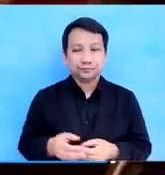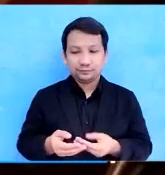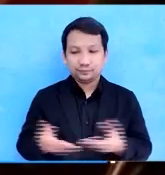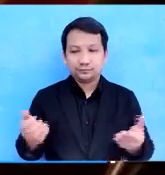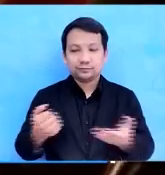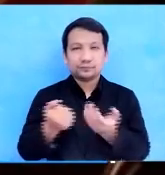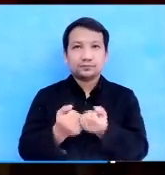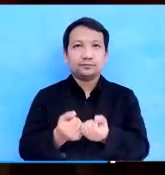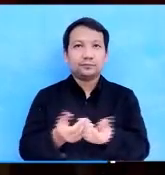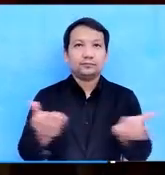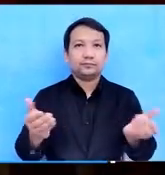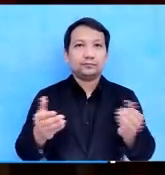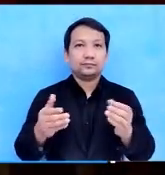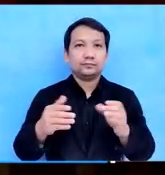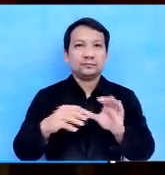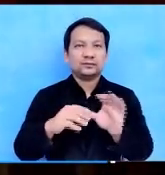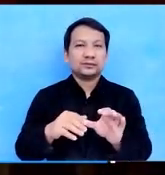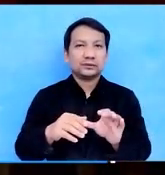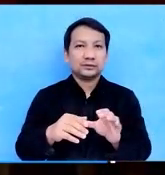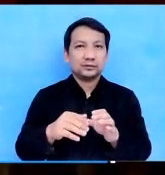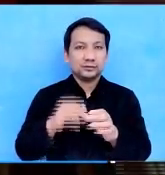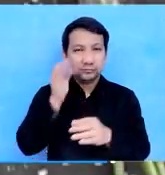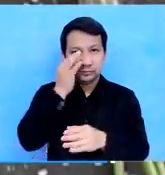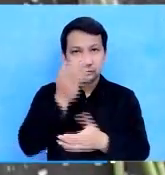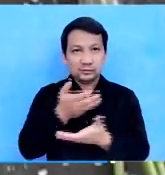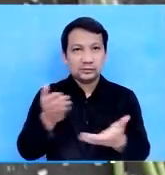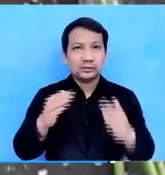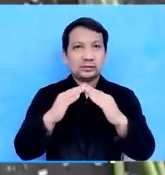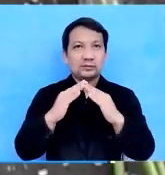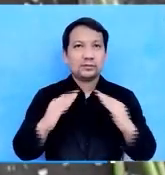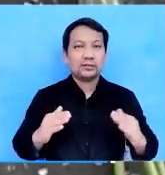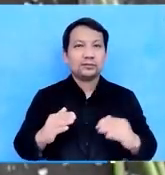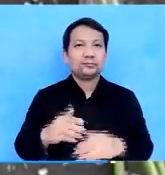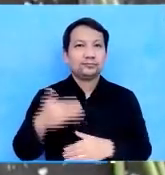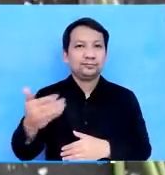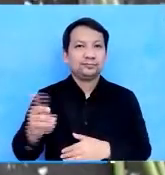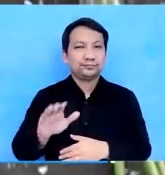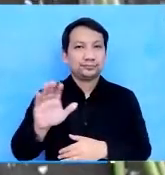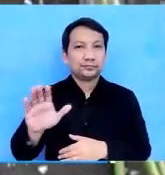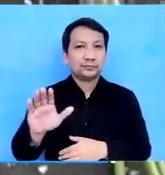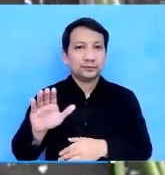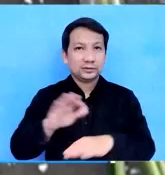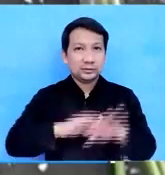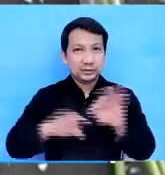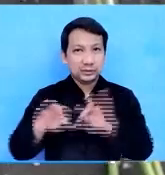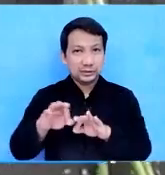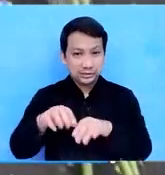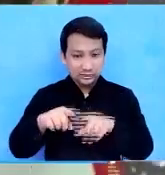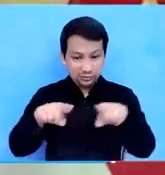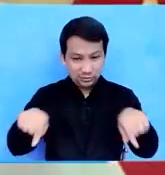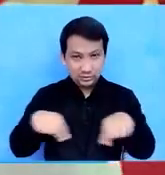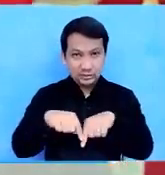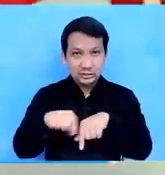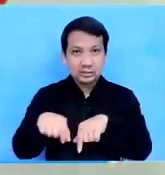at nag-alay ng kandila at bulaklak sa kanilang bahay. Gayun din sa kanyang Walk of Fame star sa Hollywood.